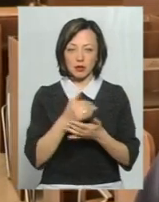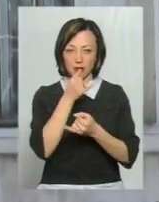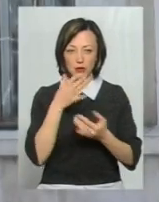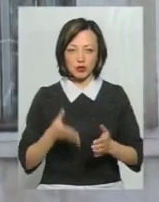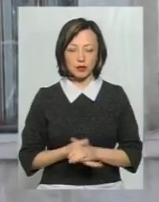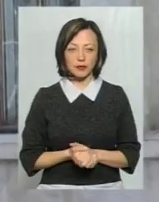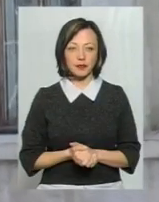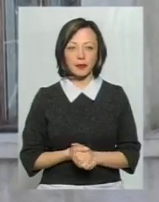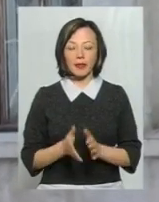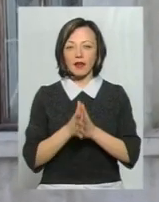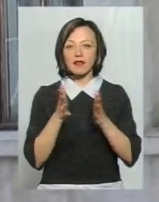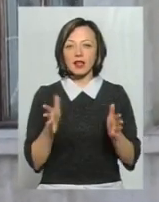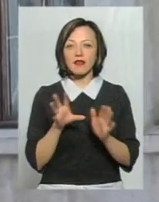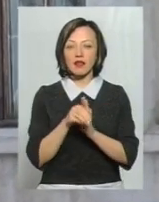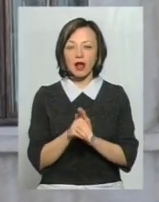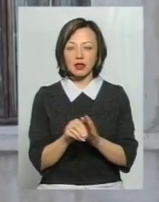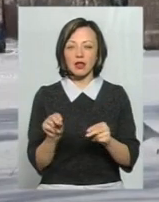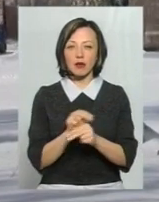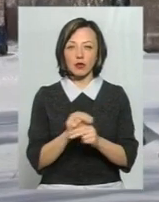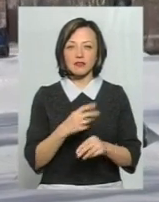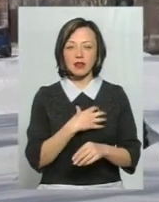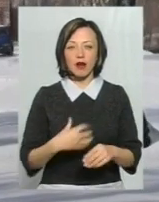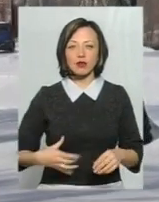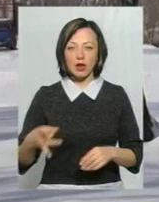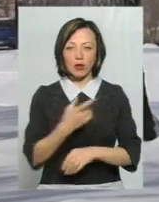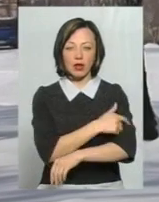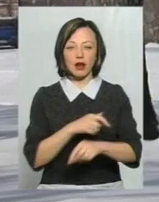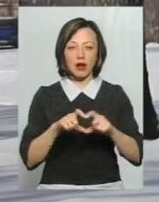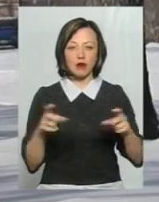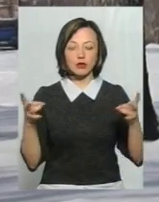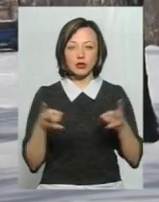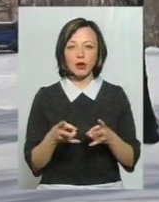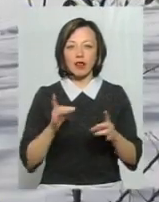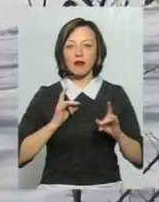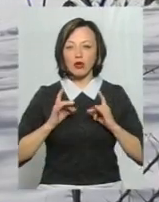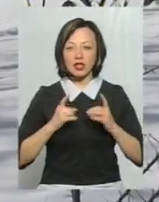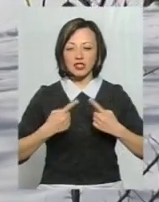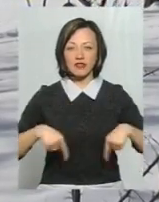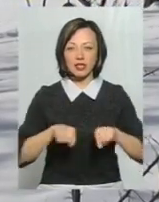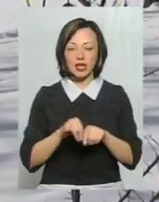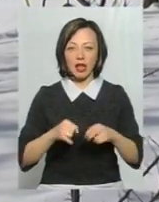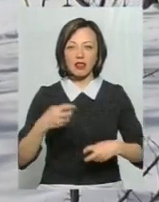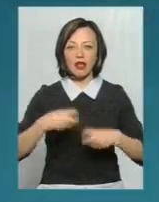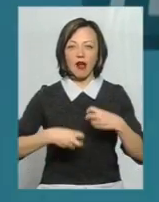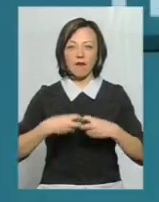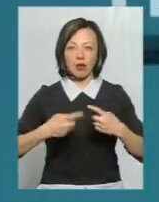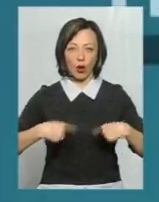може. Великих вкладень на капітальний ремонт у Славутській районній лікарні потребують ще неврологічне відділення та